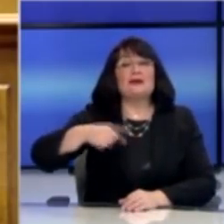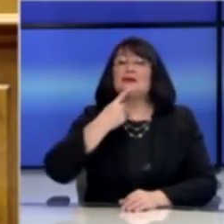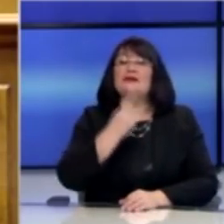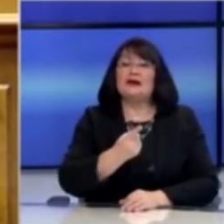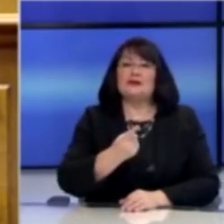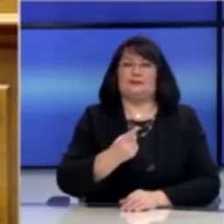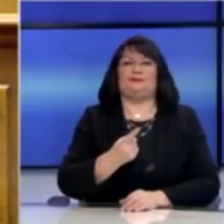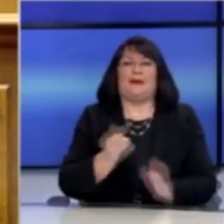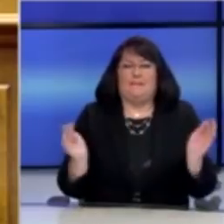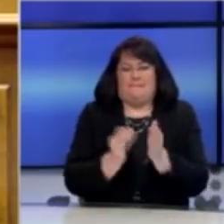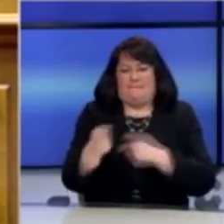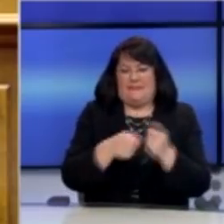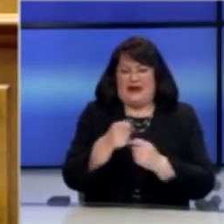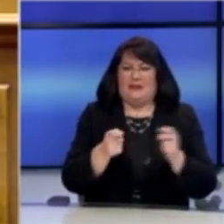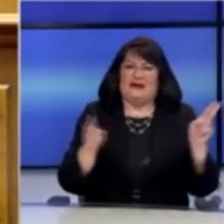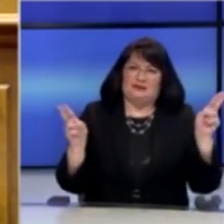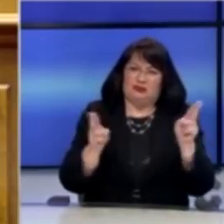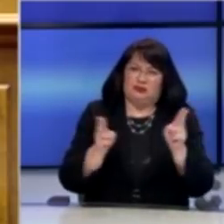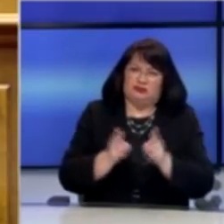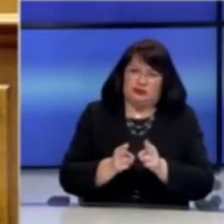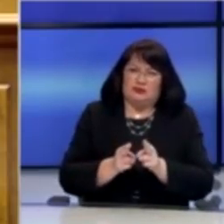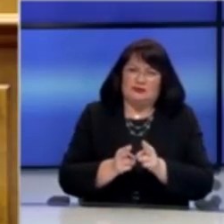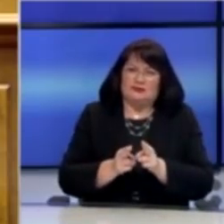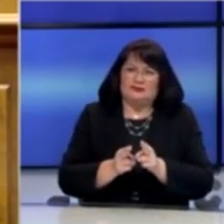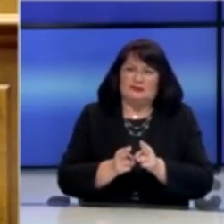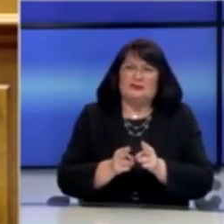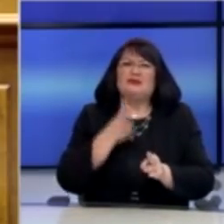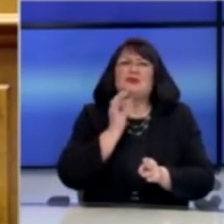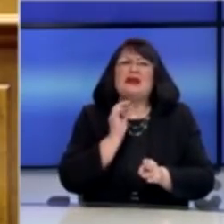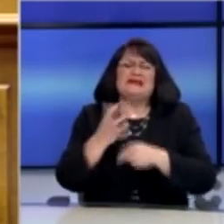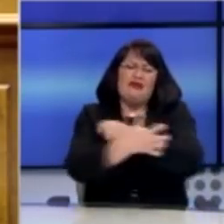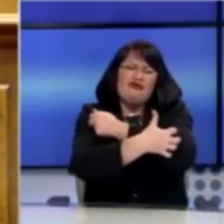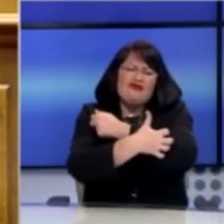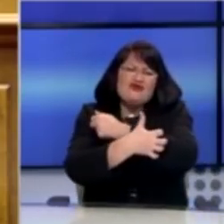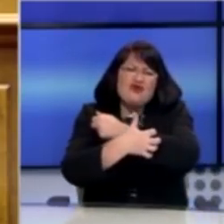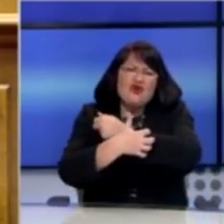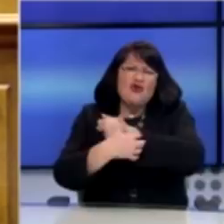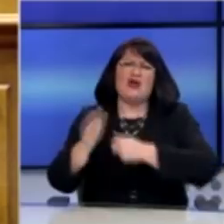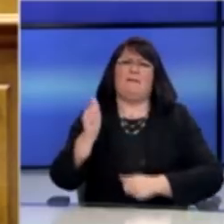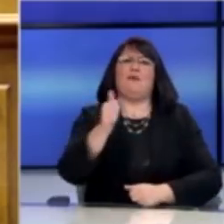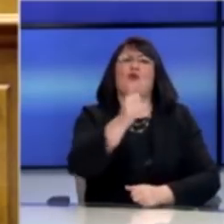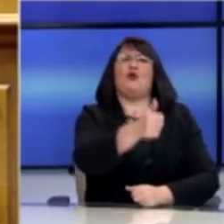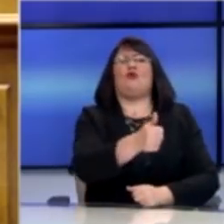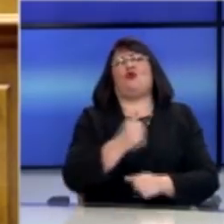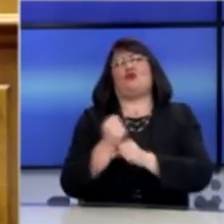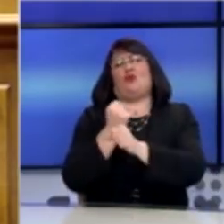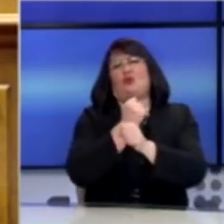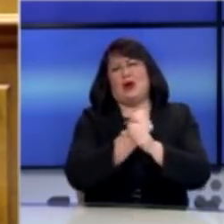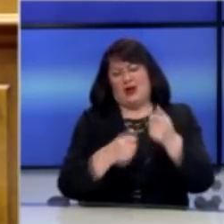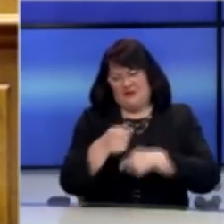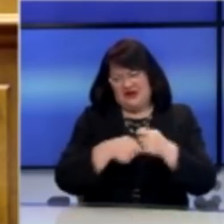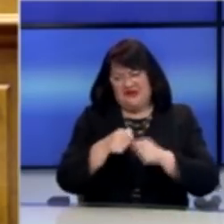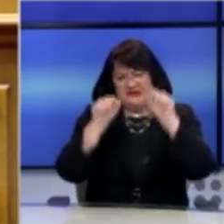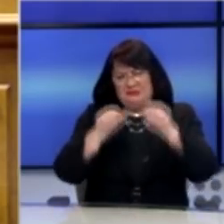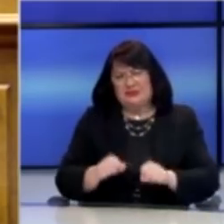μείωση του αριθμού των μικρών επιχειρήσεων, που σημαίνει προλεταριοποίηση αυτοαπασχολουμένων μικροεπιχειρηματιών